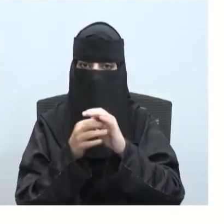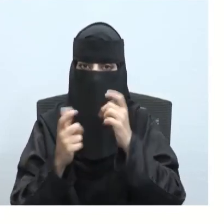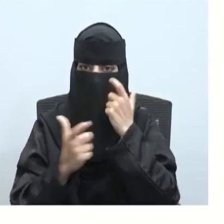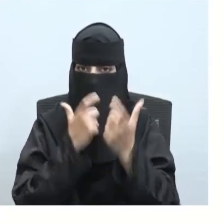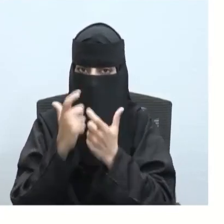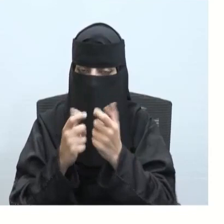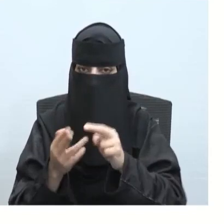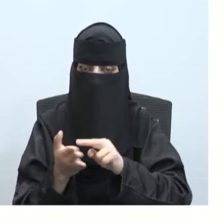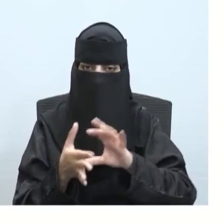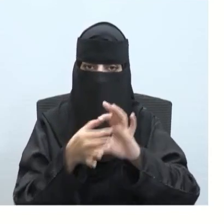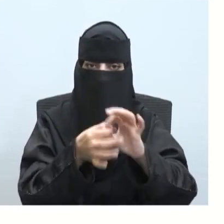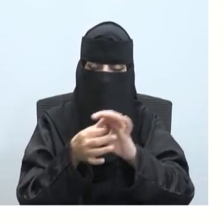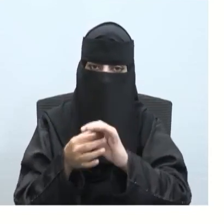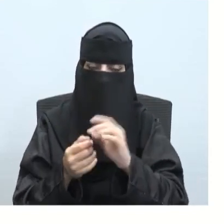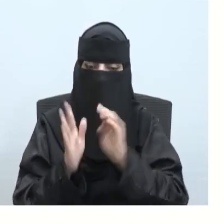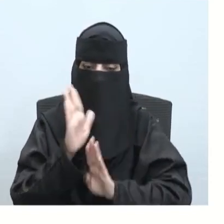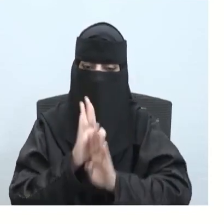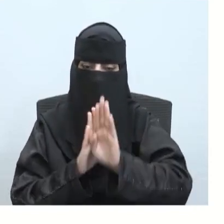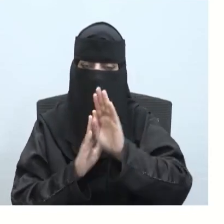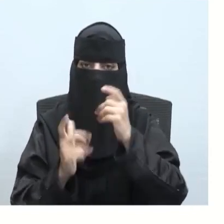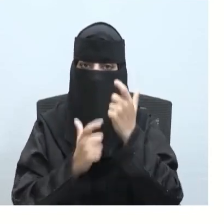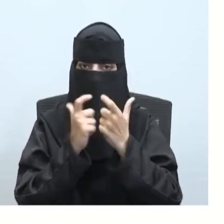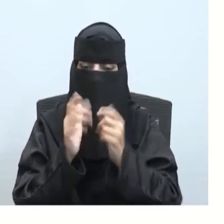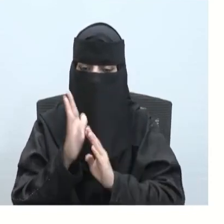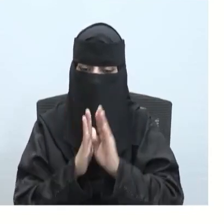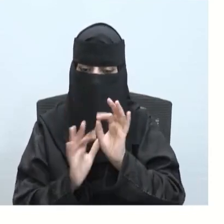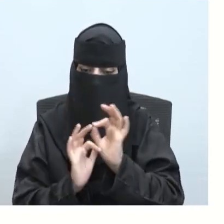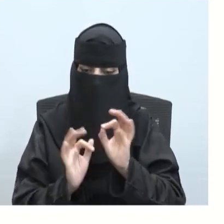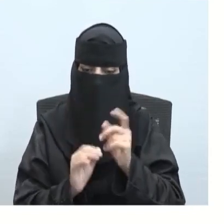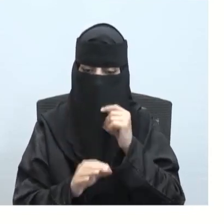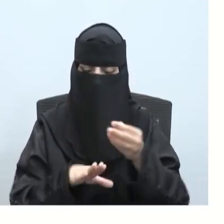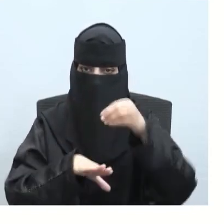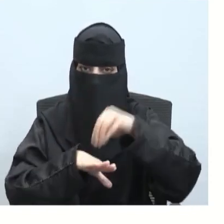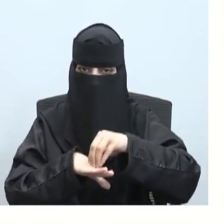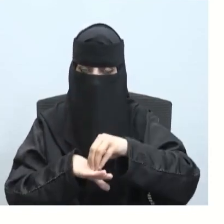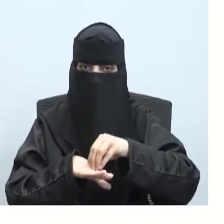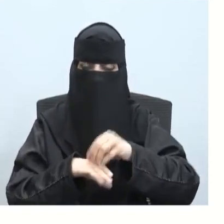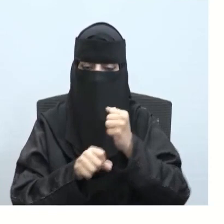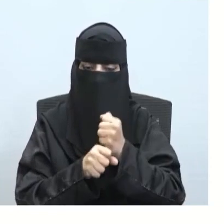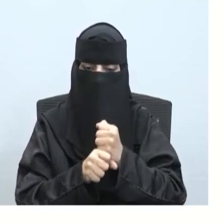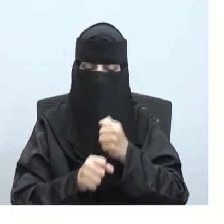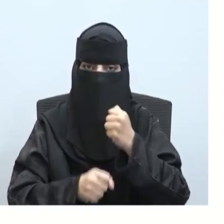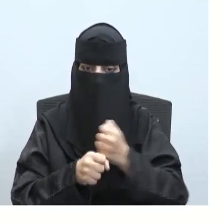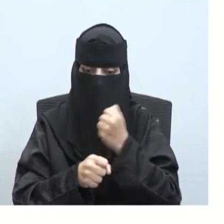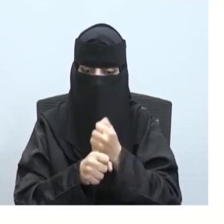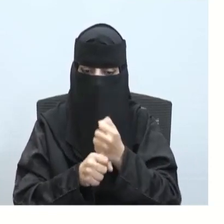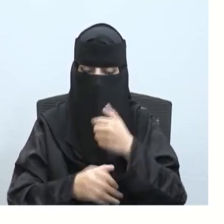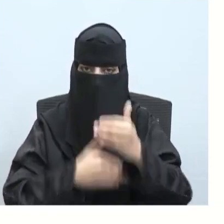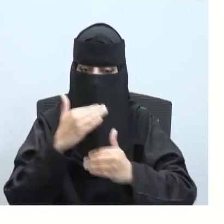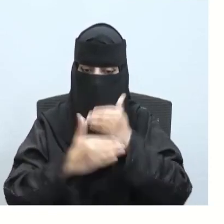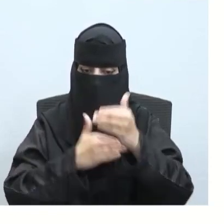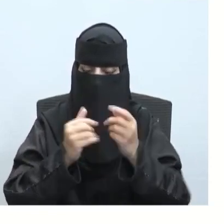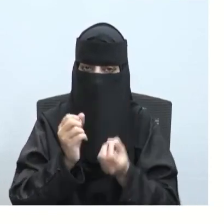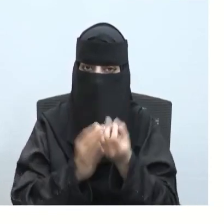والمراقبة وتحسين الأجهزة قابلة للتطوير والأتمتة قائمة على بيئات تشغيلية متطورة نتيجة ظهور